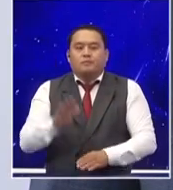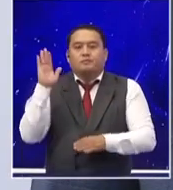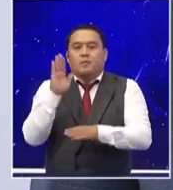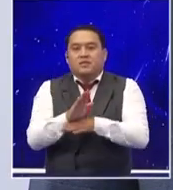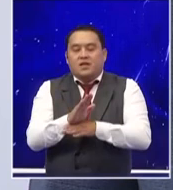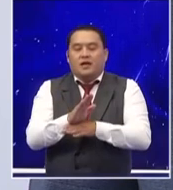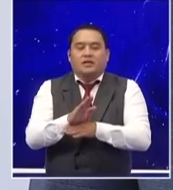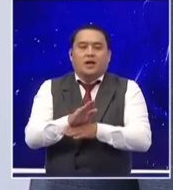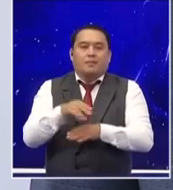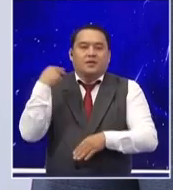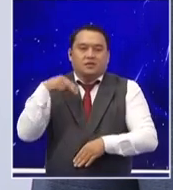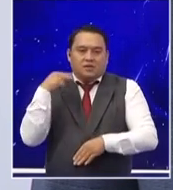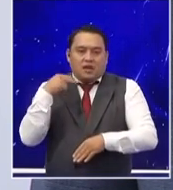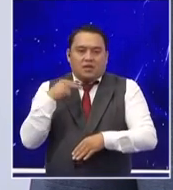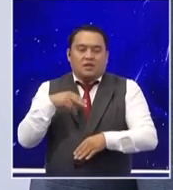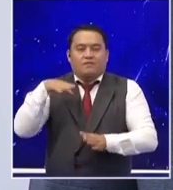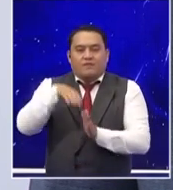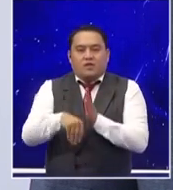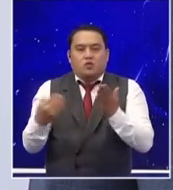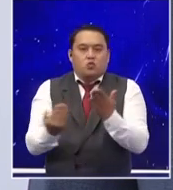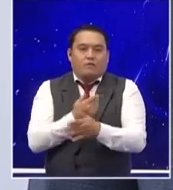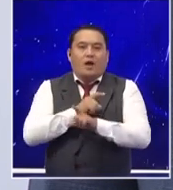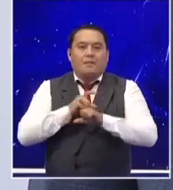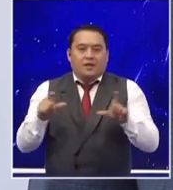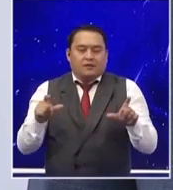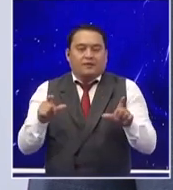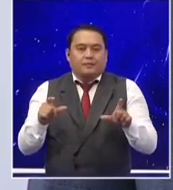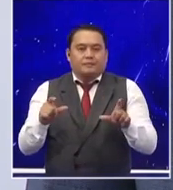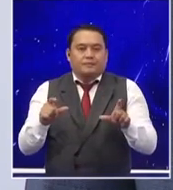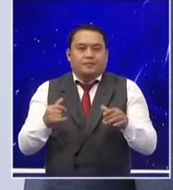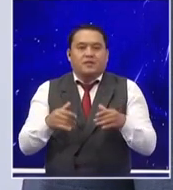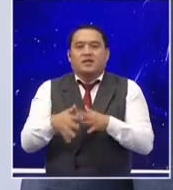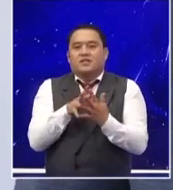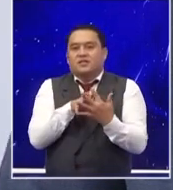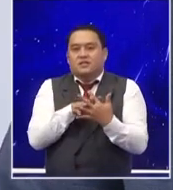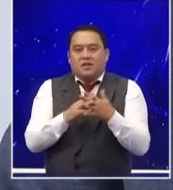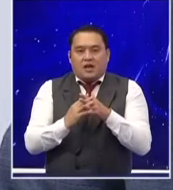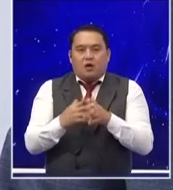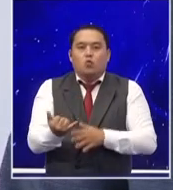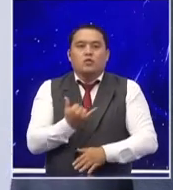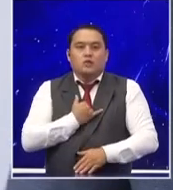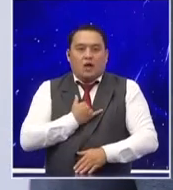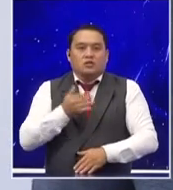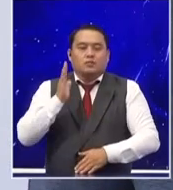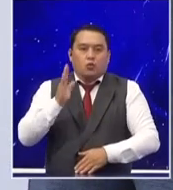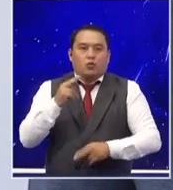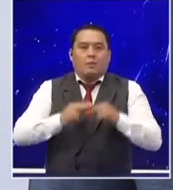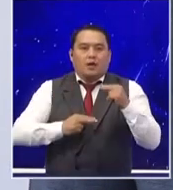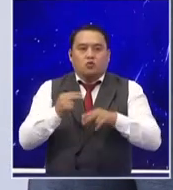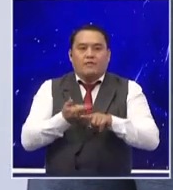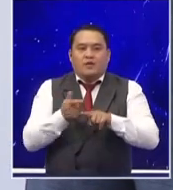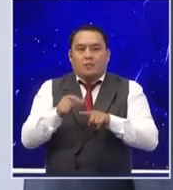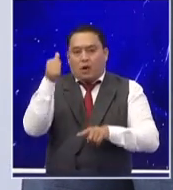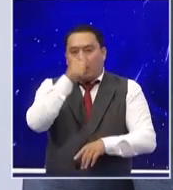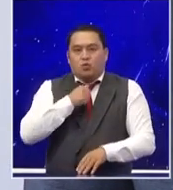о введение новых объектов на селе на у нас сейчас будет построена в этом